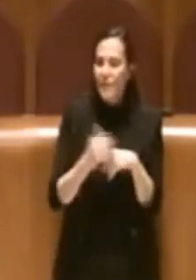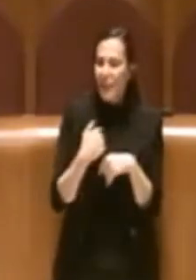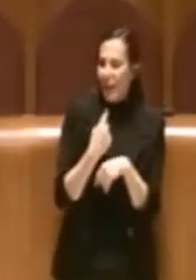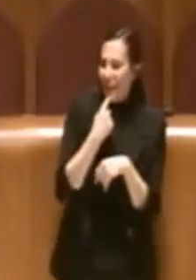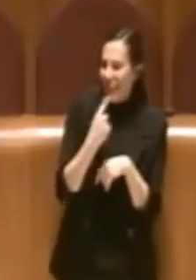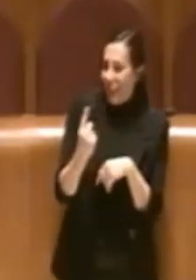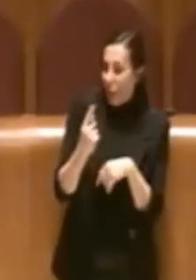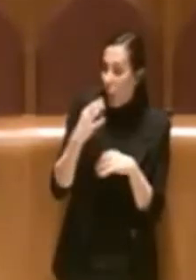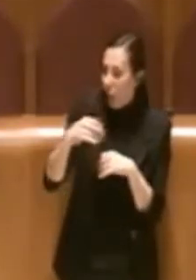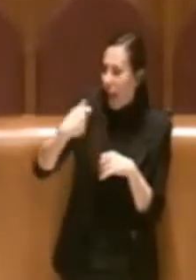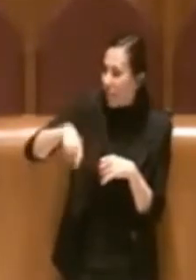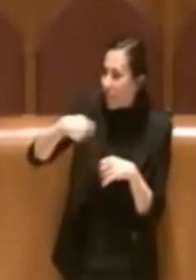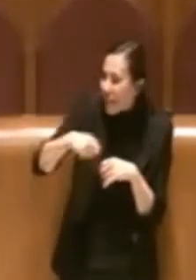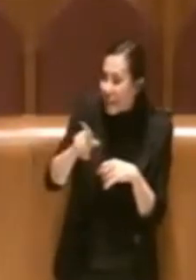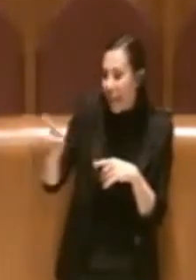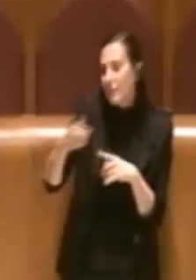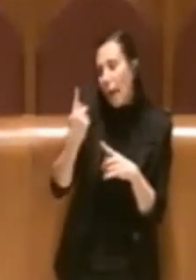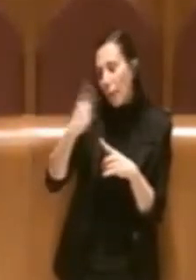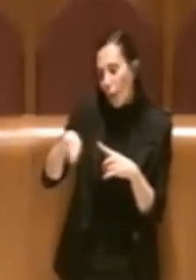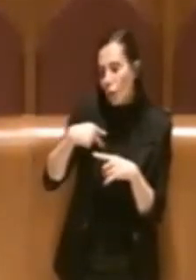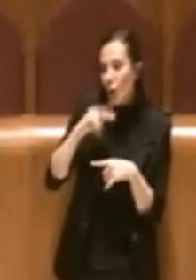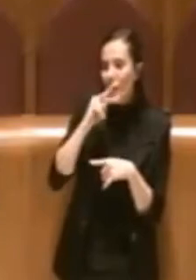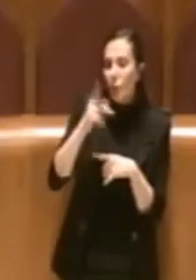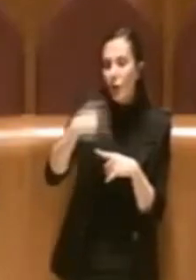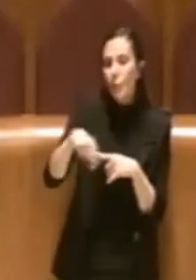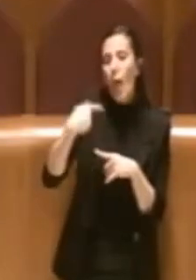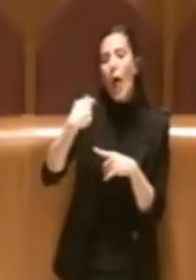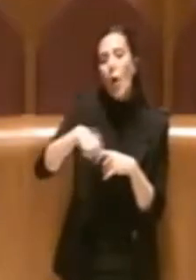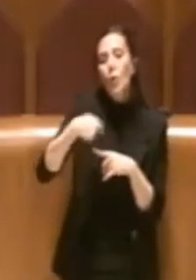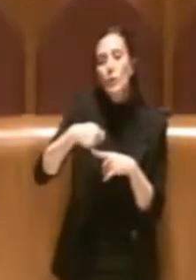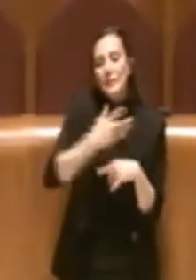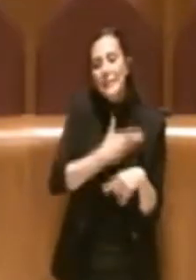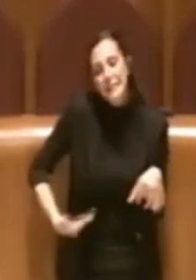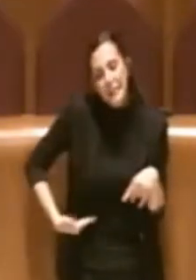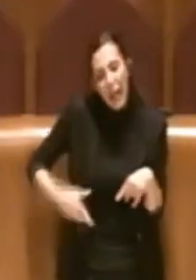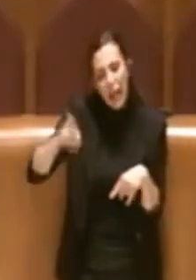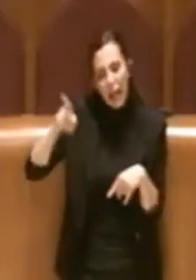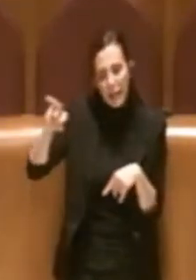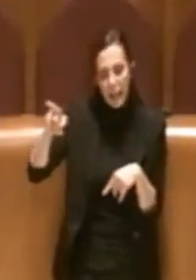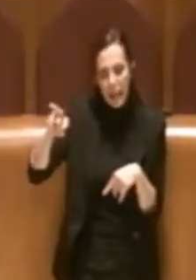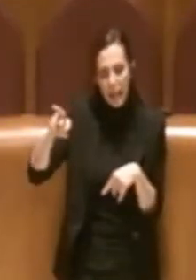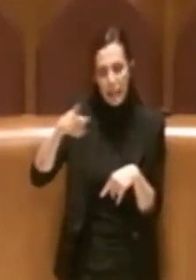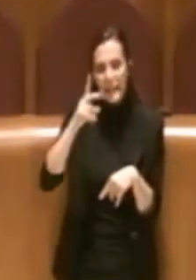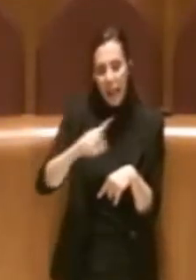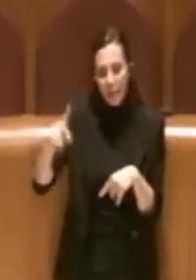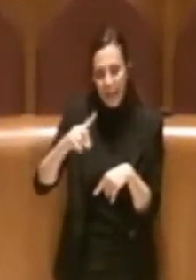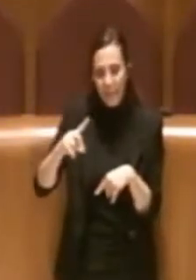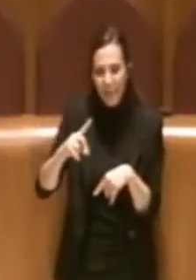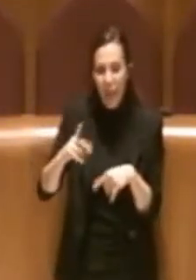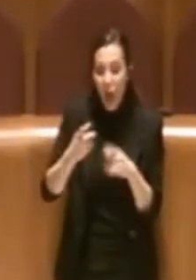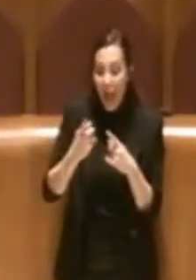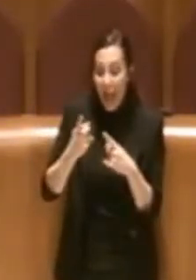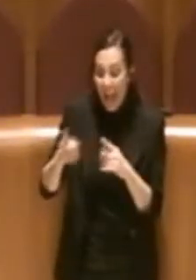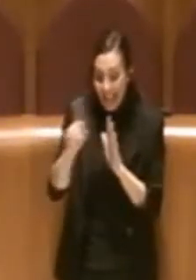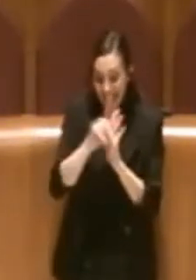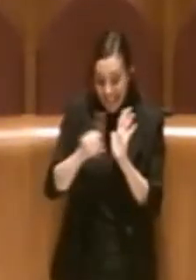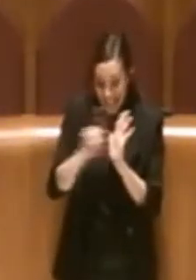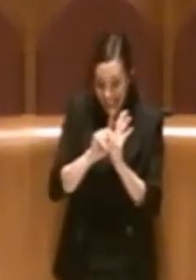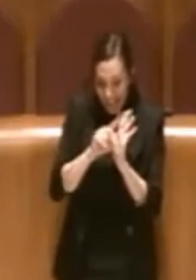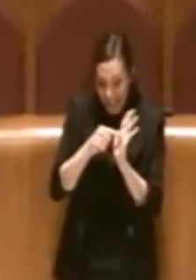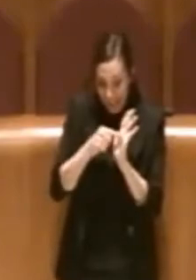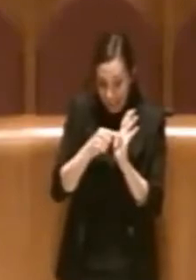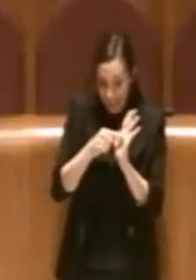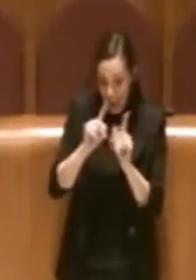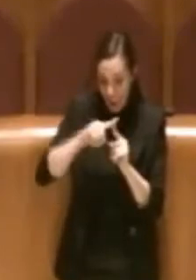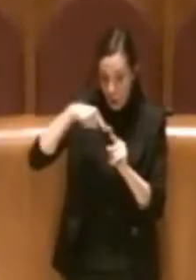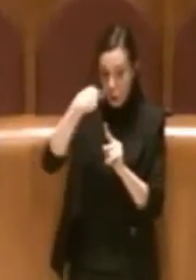lei Presidente, ma rispondo al consigliere De Priamo, quando si dice che cosa è successo dopo la delibera, io posso dire che dopo